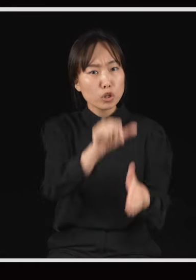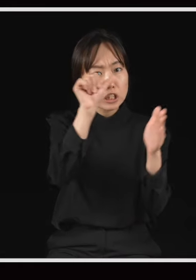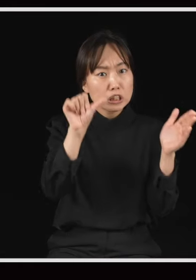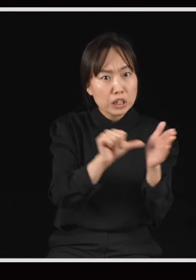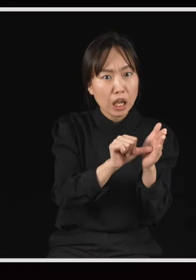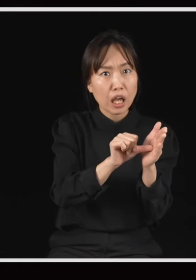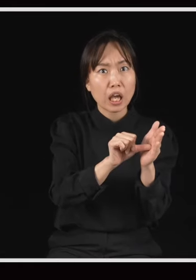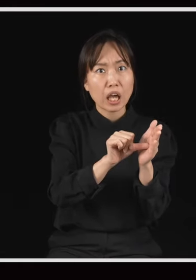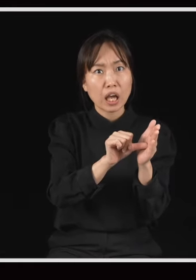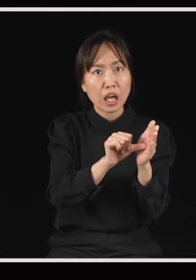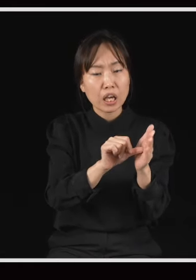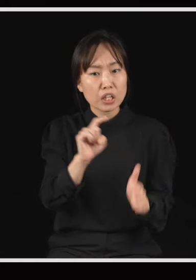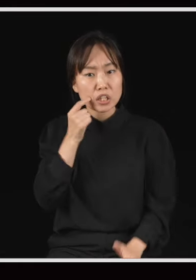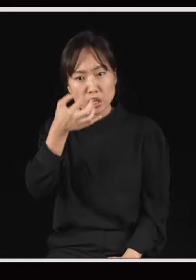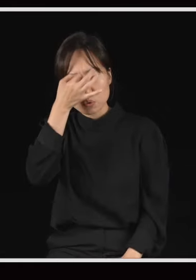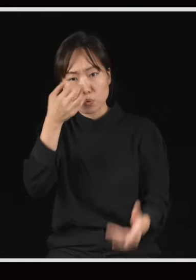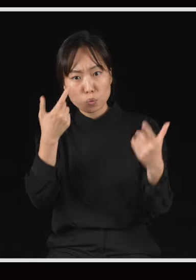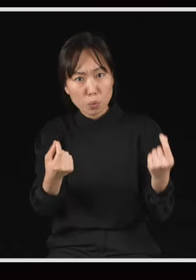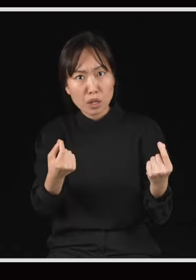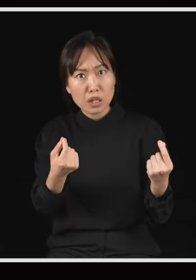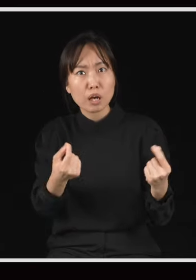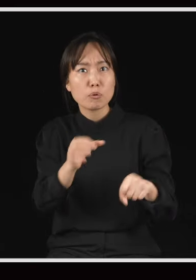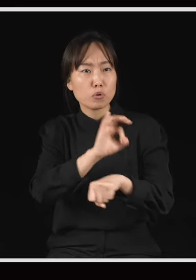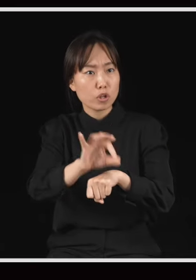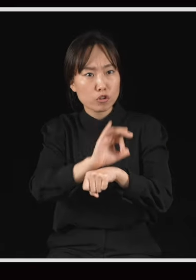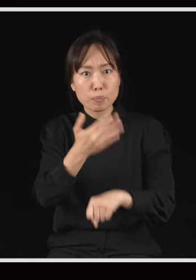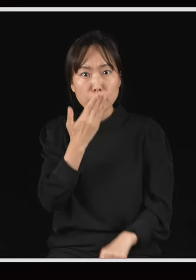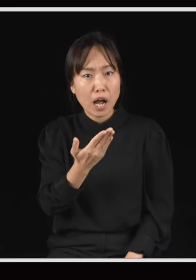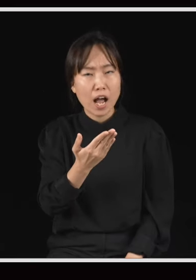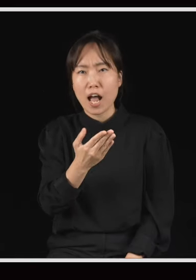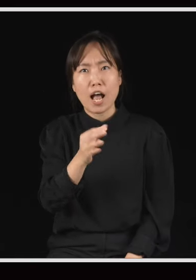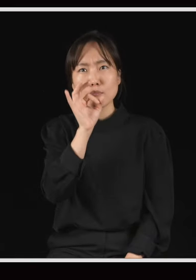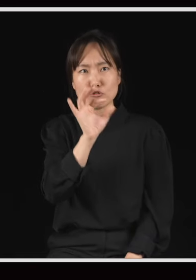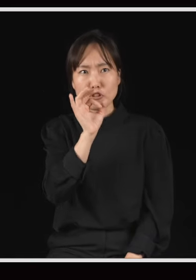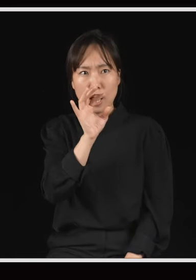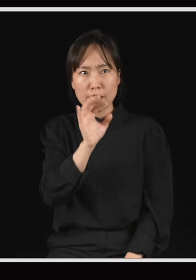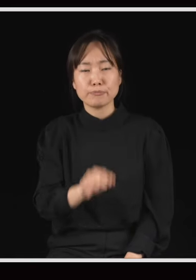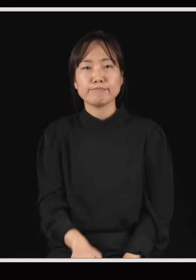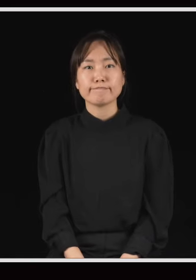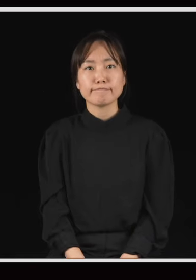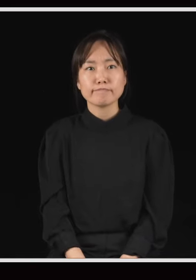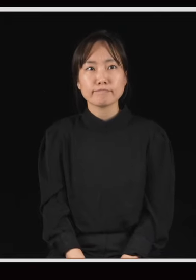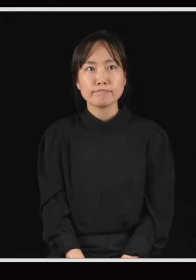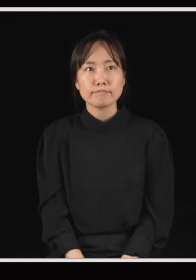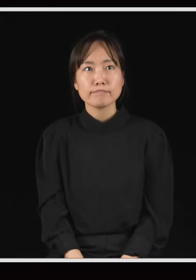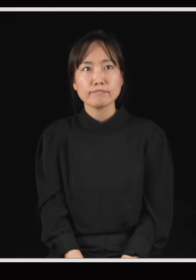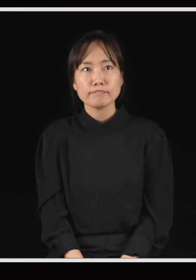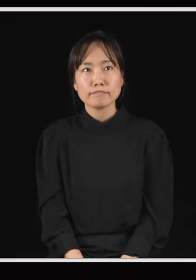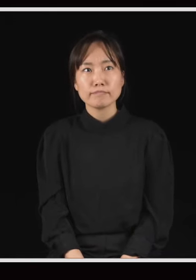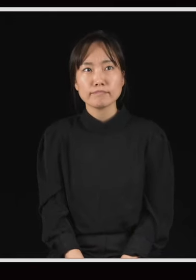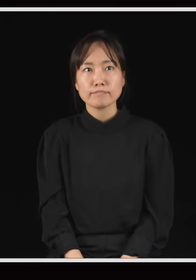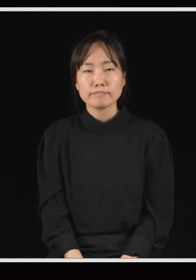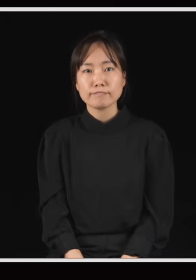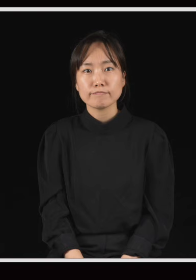그렇게 되게 되면 함부로 뭔가를 할 수가 없겠죠. 그래서 이제 강론으로 넘어가겠습니다.